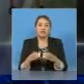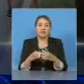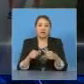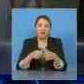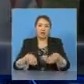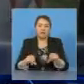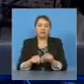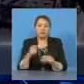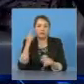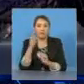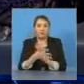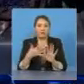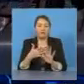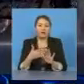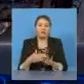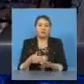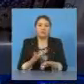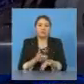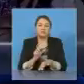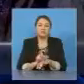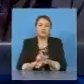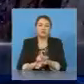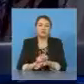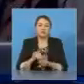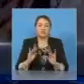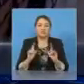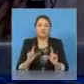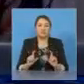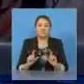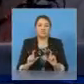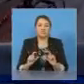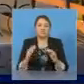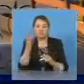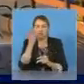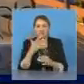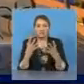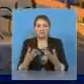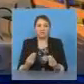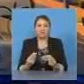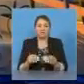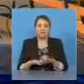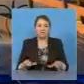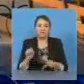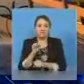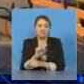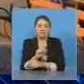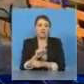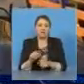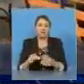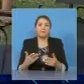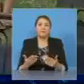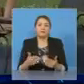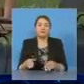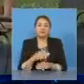они понимают, как тяжело сидеть дома в летние дни и тем более держать детей в заперти. Но в то же время предупреждают, что соблюдение